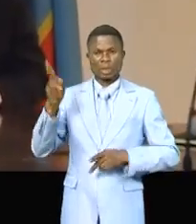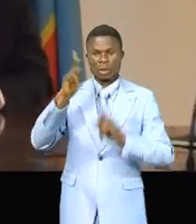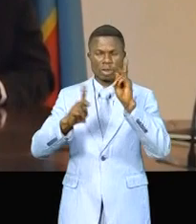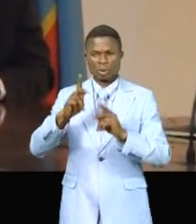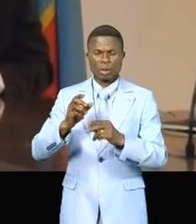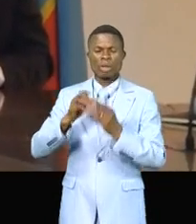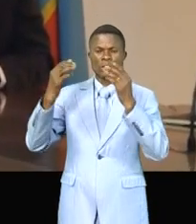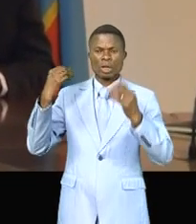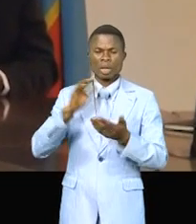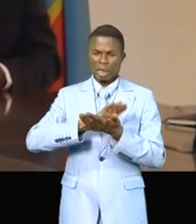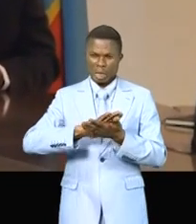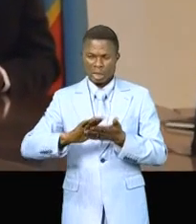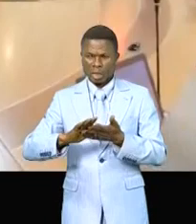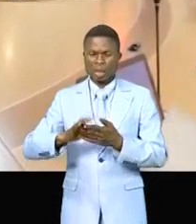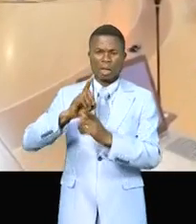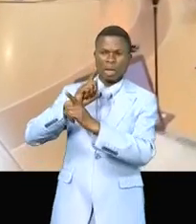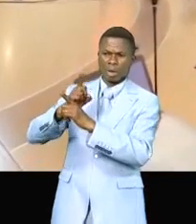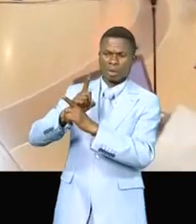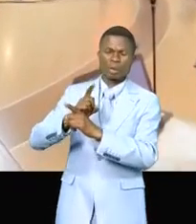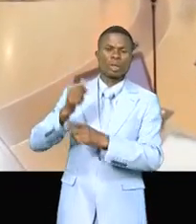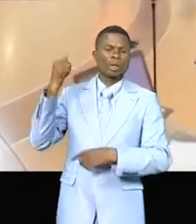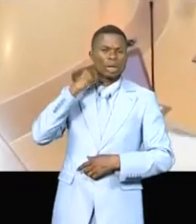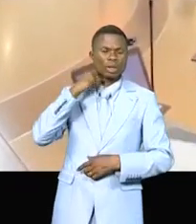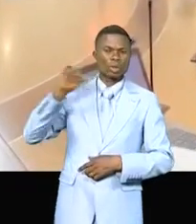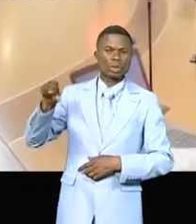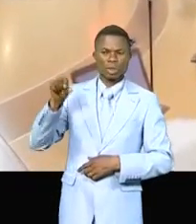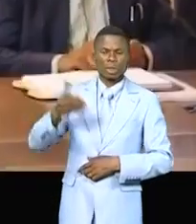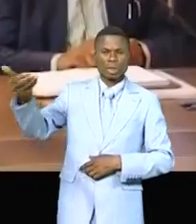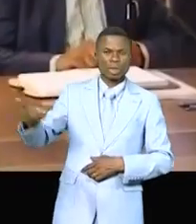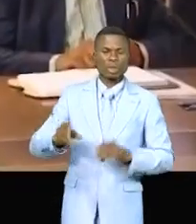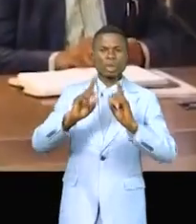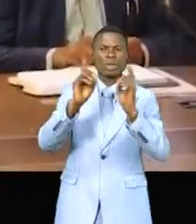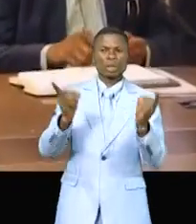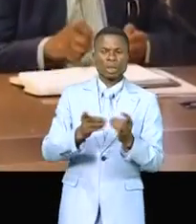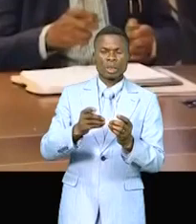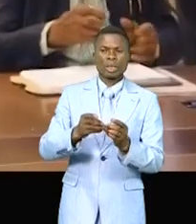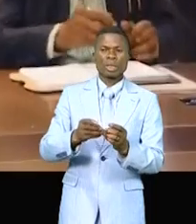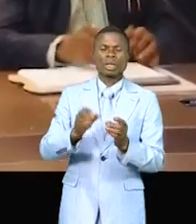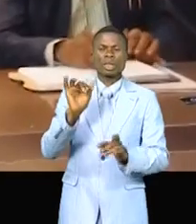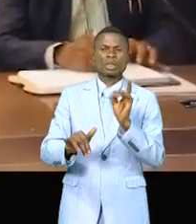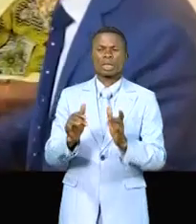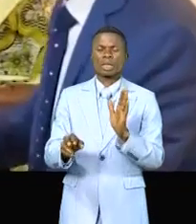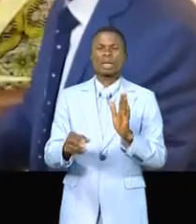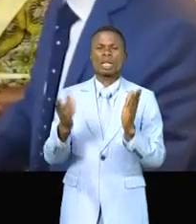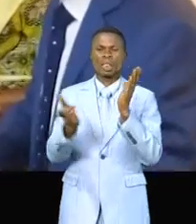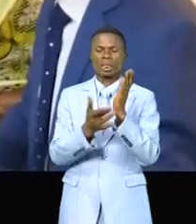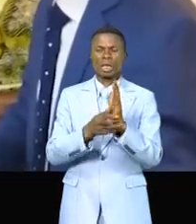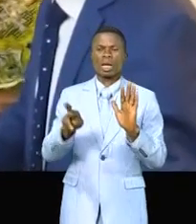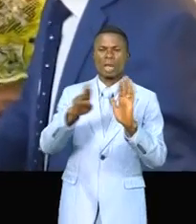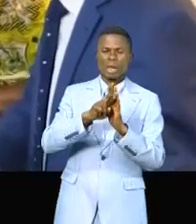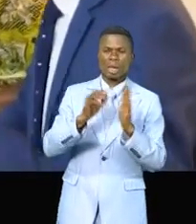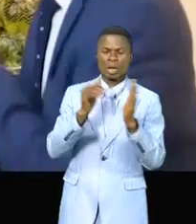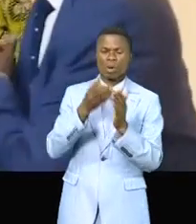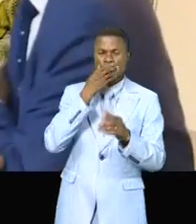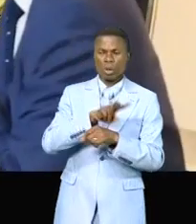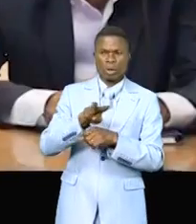Prévention, Dr Jean-Jacques Mbungani Mbanda, a reçu une délégation du secrétariat technique à la riposte contre la